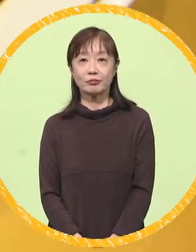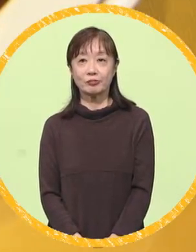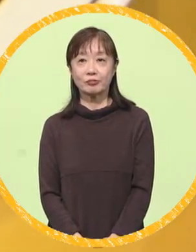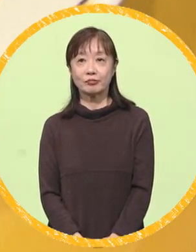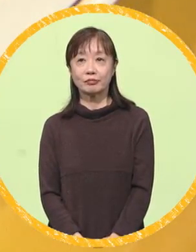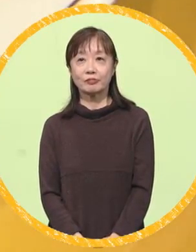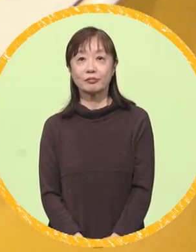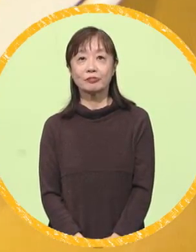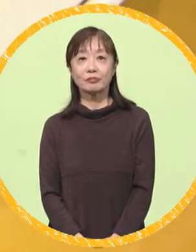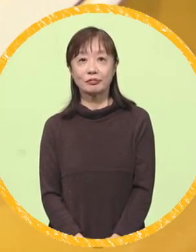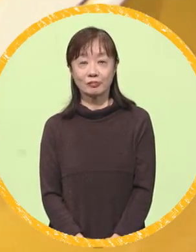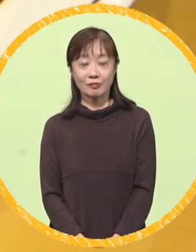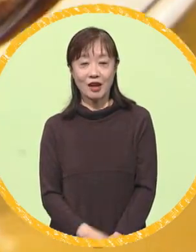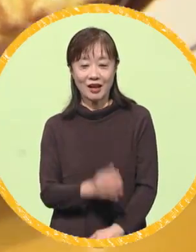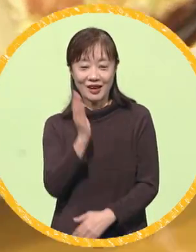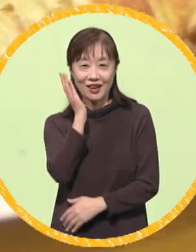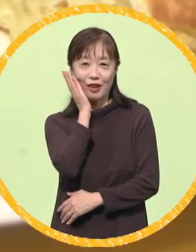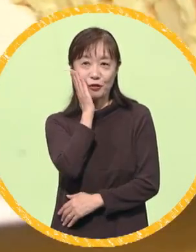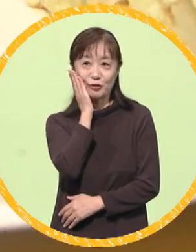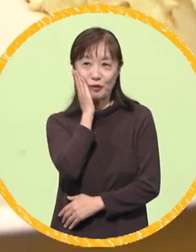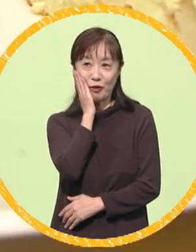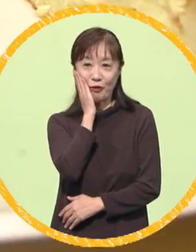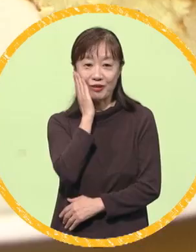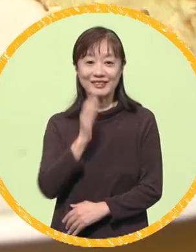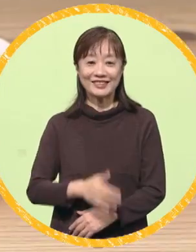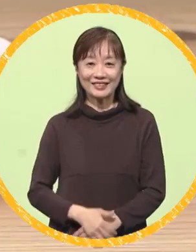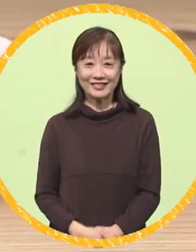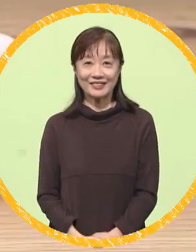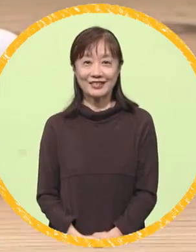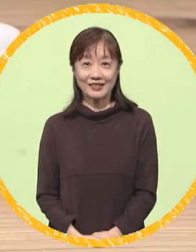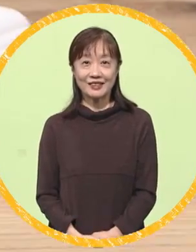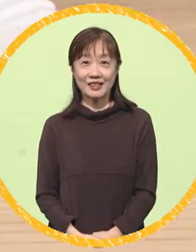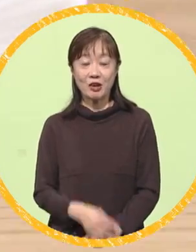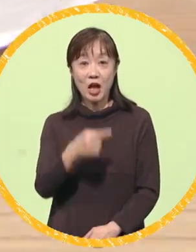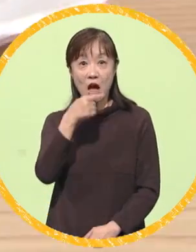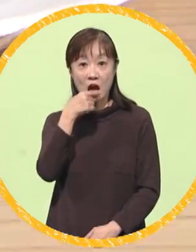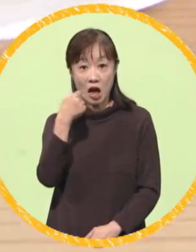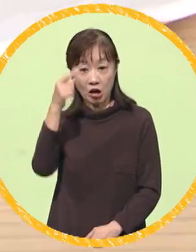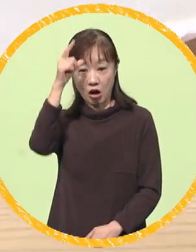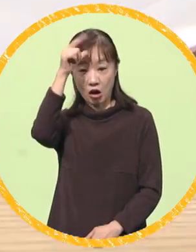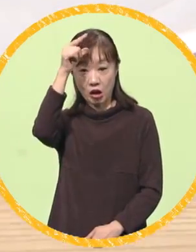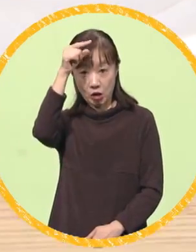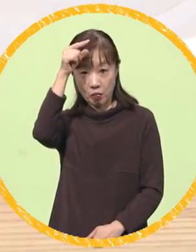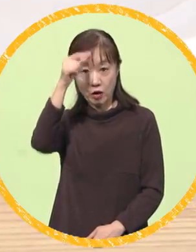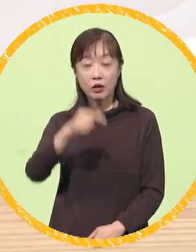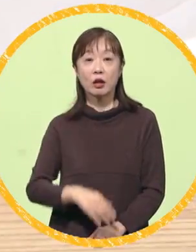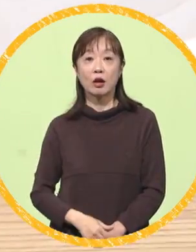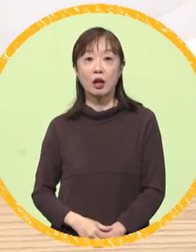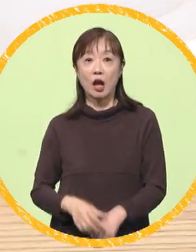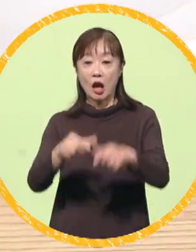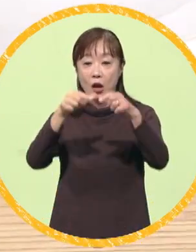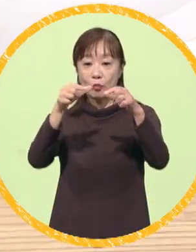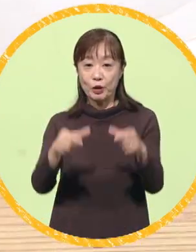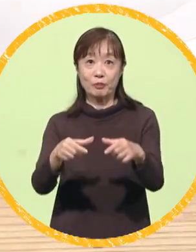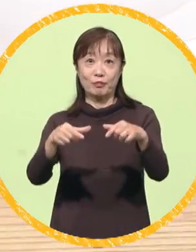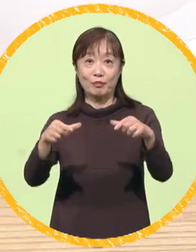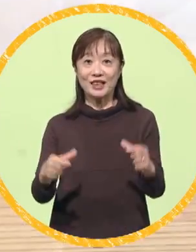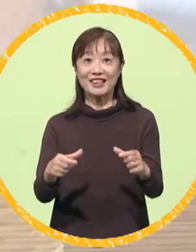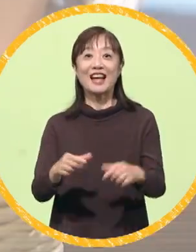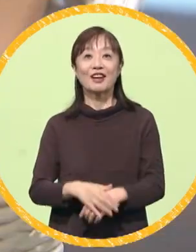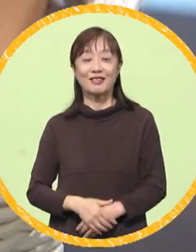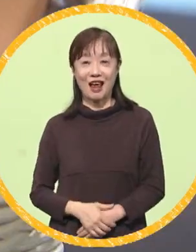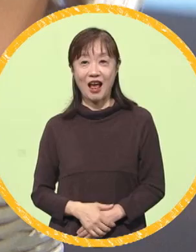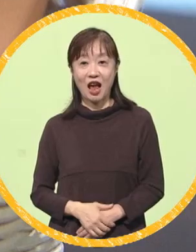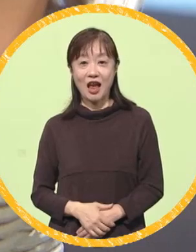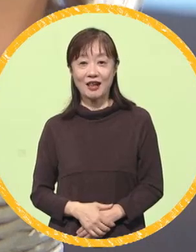わー、おいしそう。 白身と黄身がすごいもうプリプリなので、こ